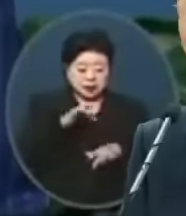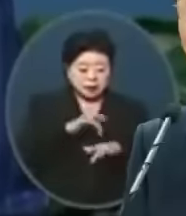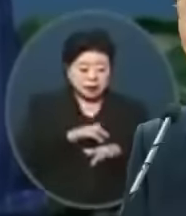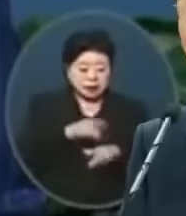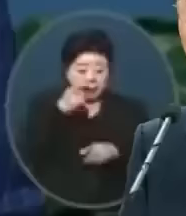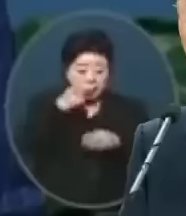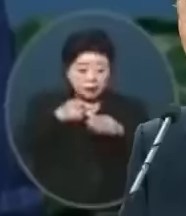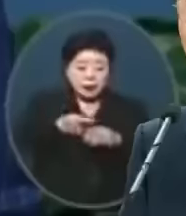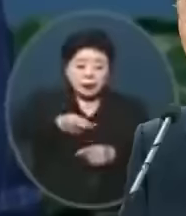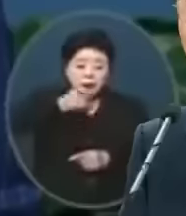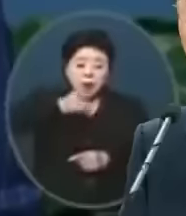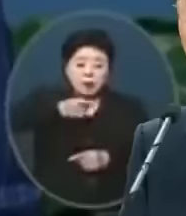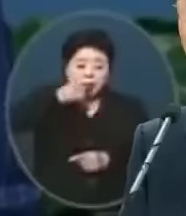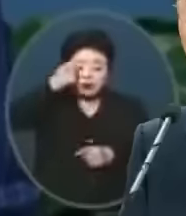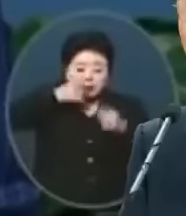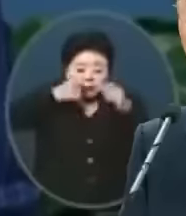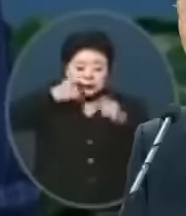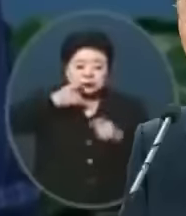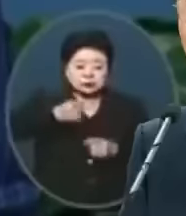사람의 마음에